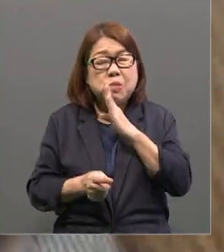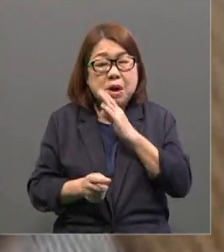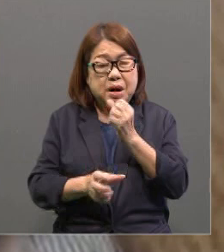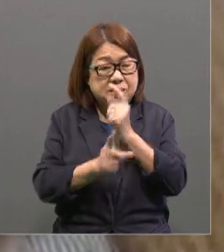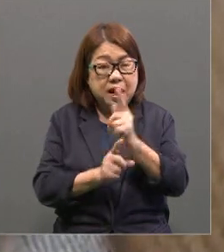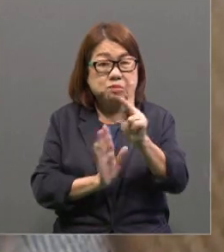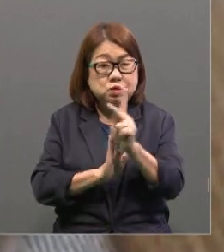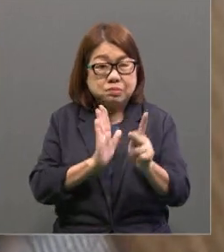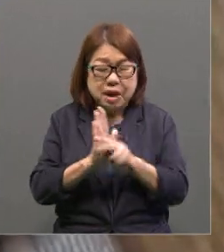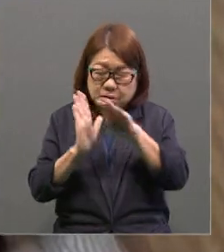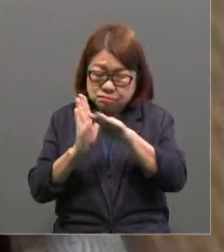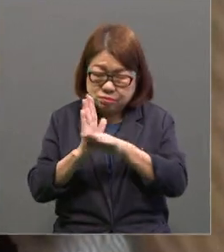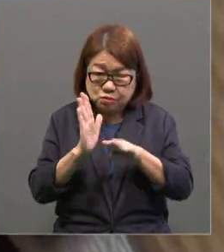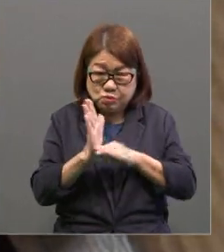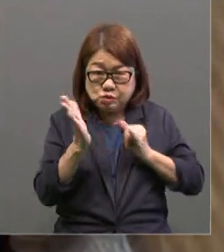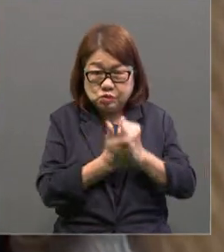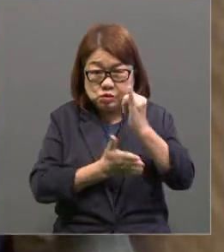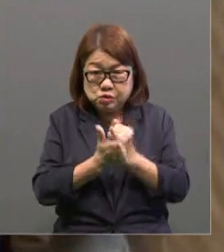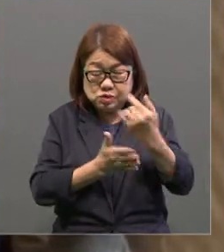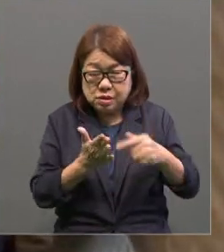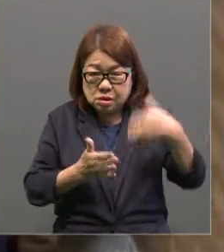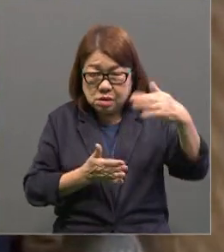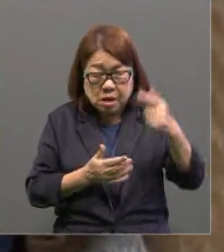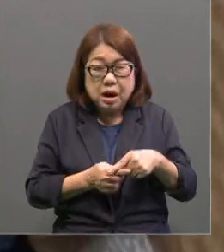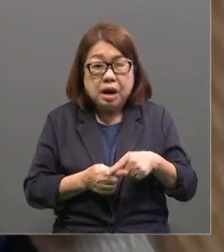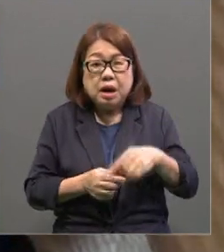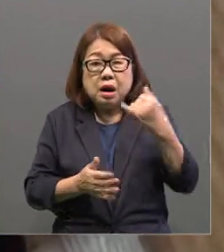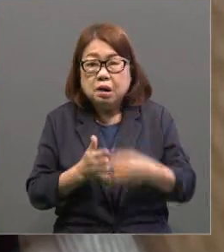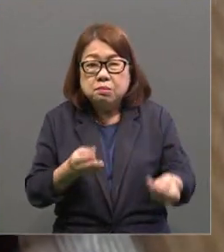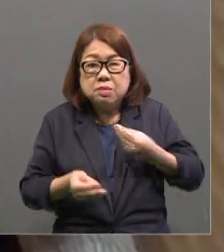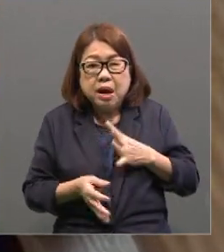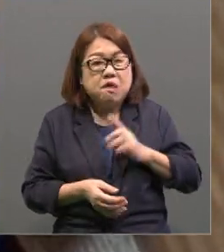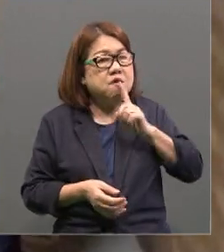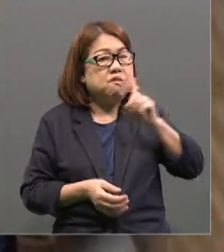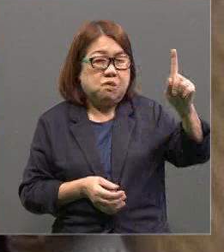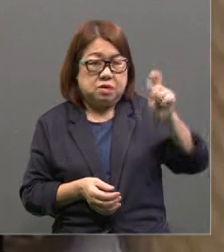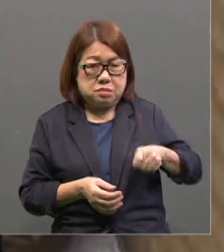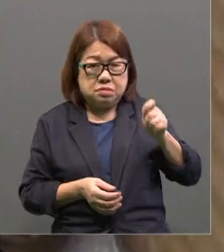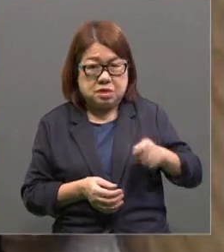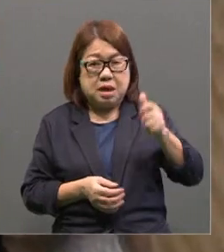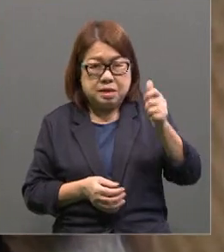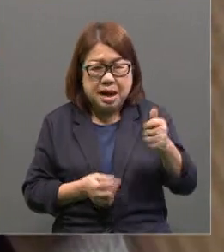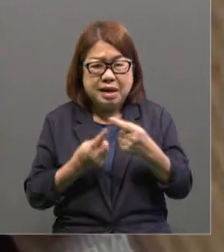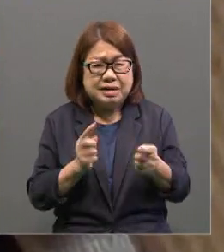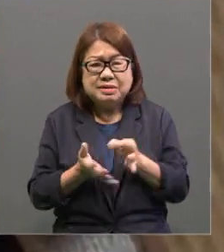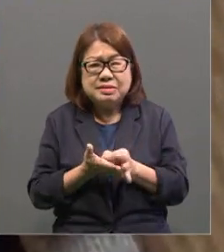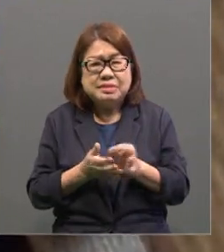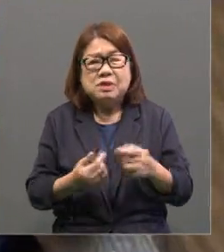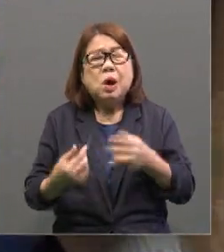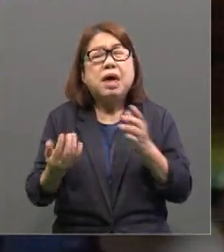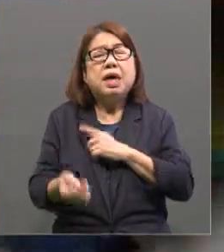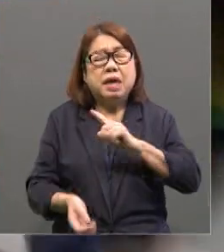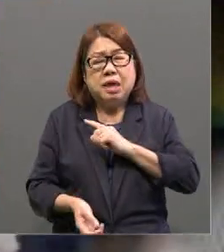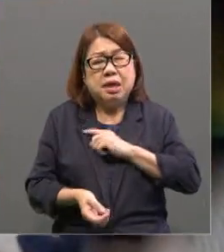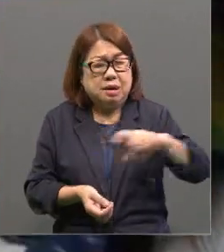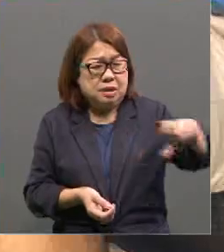ตามกฎหมายเนี่ยคุณสามารถไปฟ้องร้องกันในชั้นศาลตามกฎหมายได้เลยแต่พอไม่ได้มีการซื้อกันถูกต้องจดทะเบียน